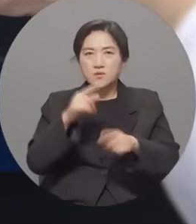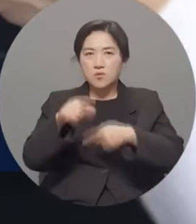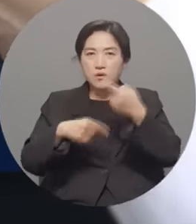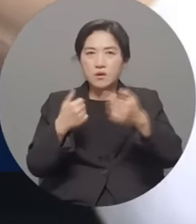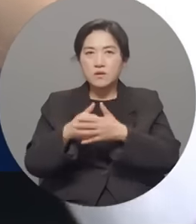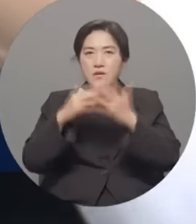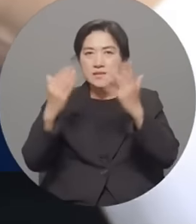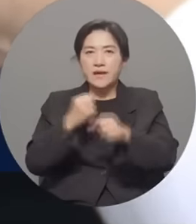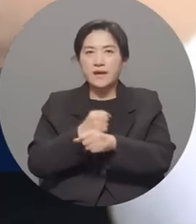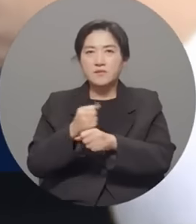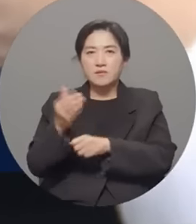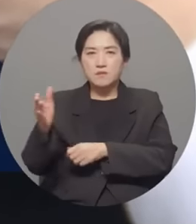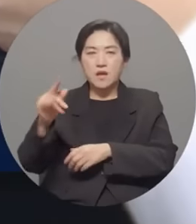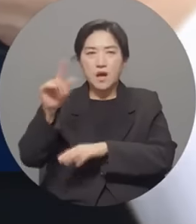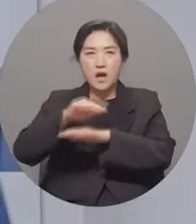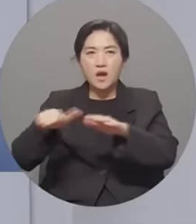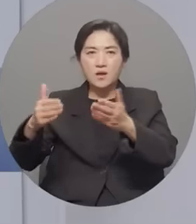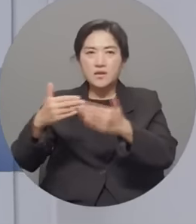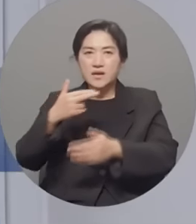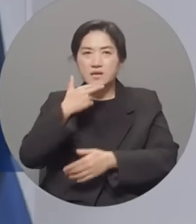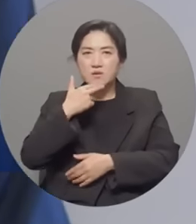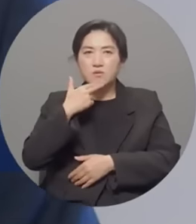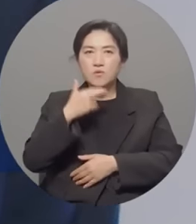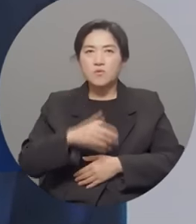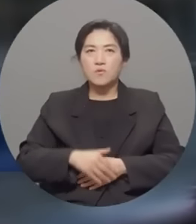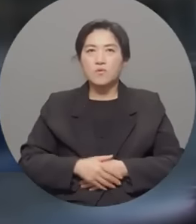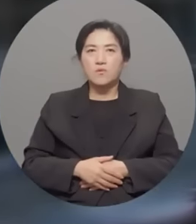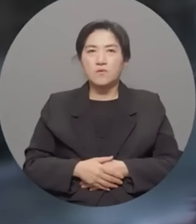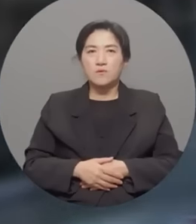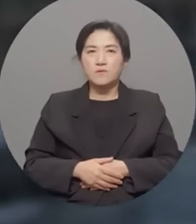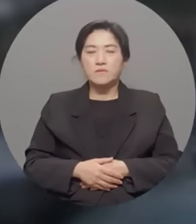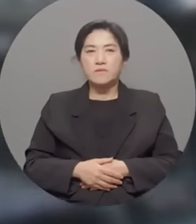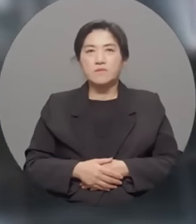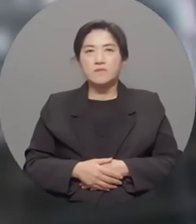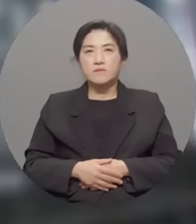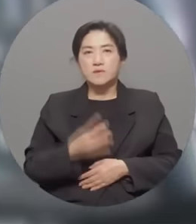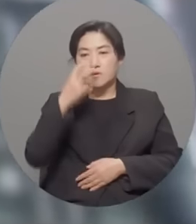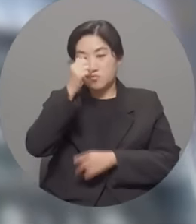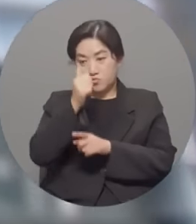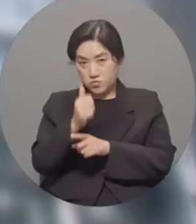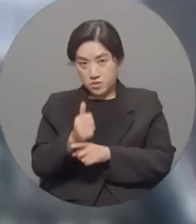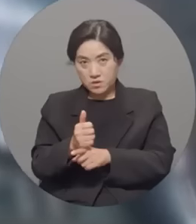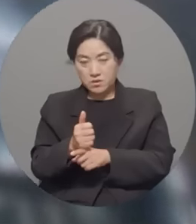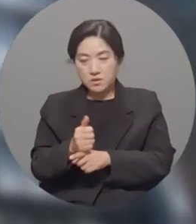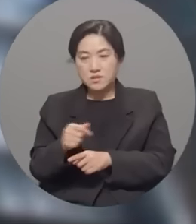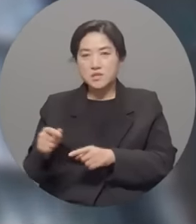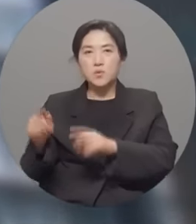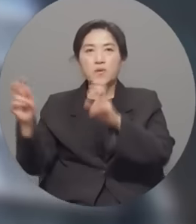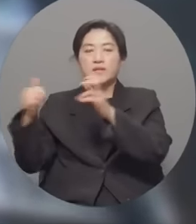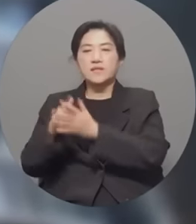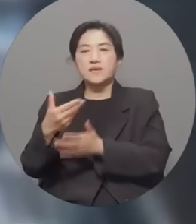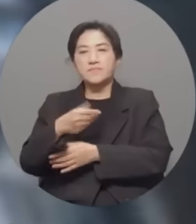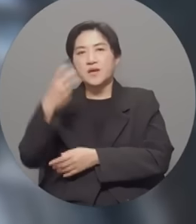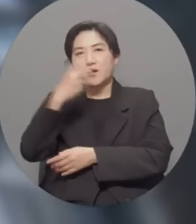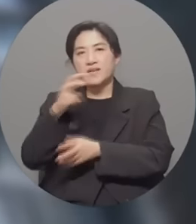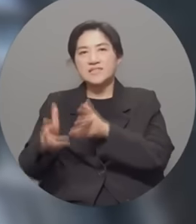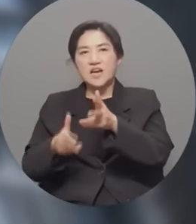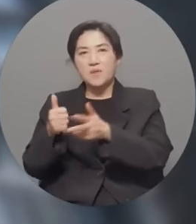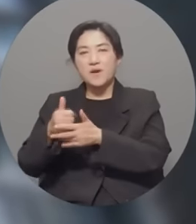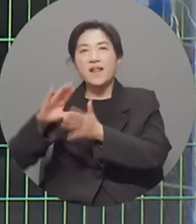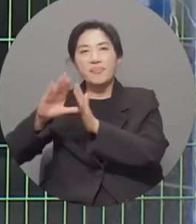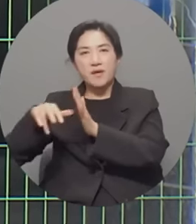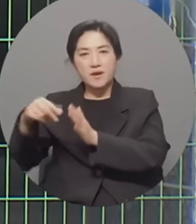이런 걸 자체로 다 해야 되는데 하나도 해결 못하고. 검찰 수사 결과 이 업체는 임대관리 사업을 하던